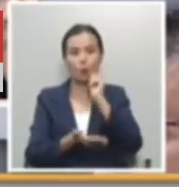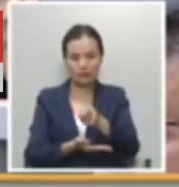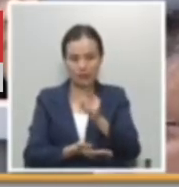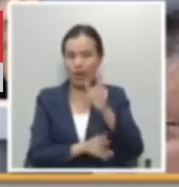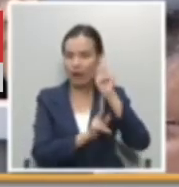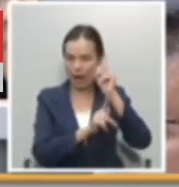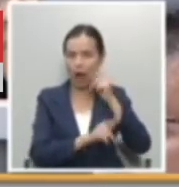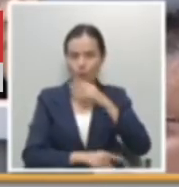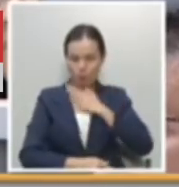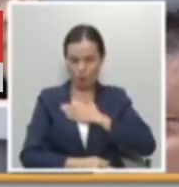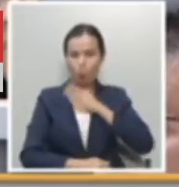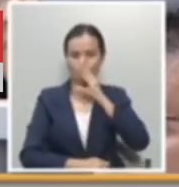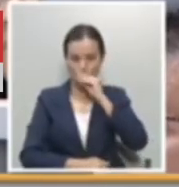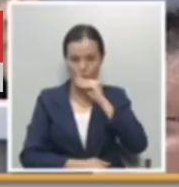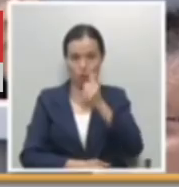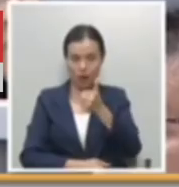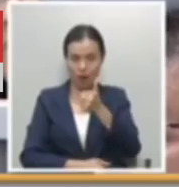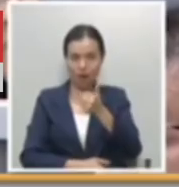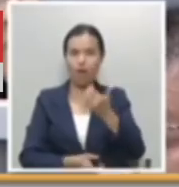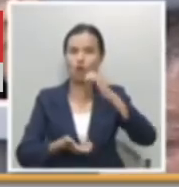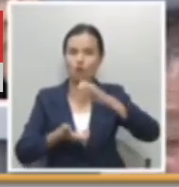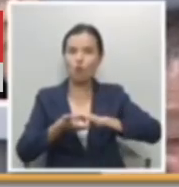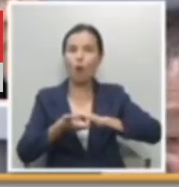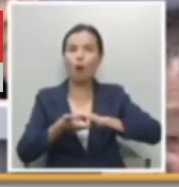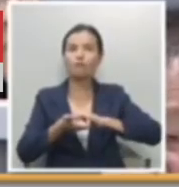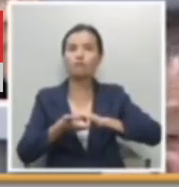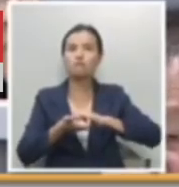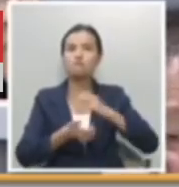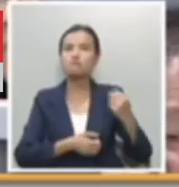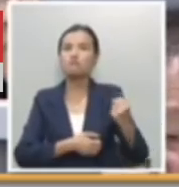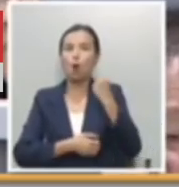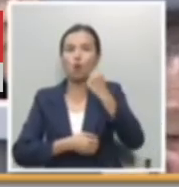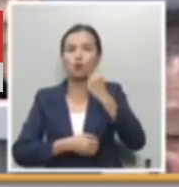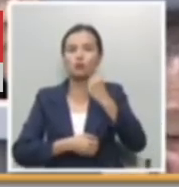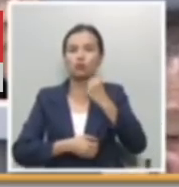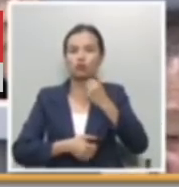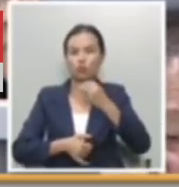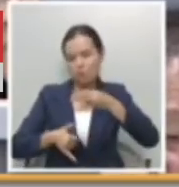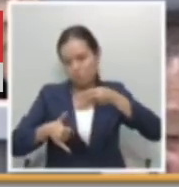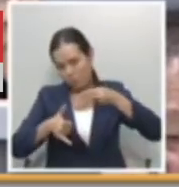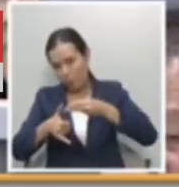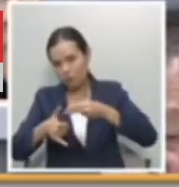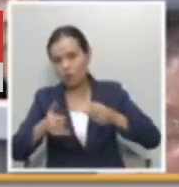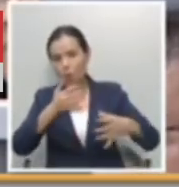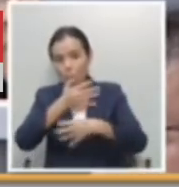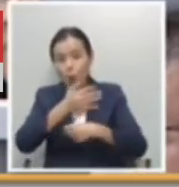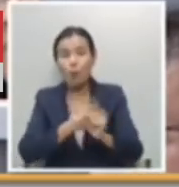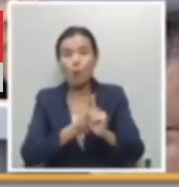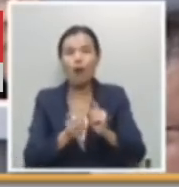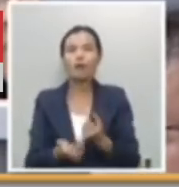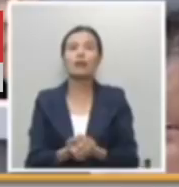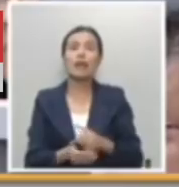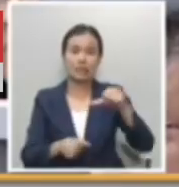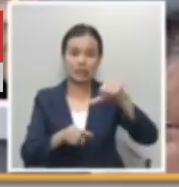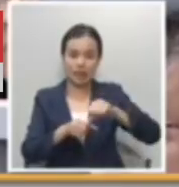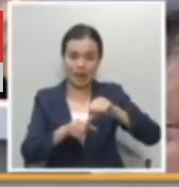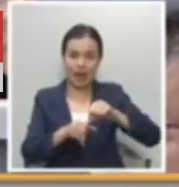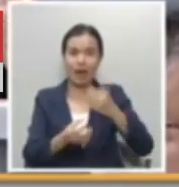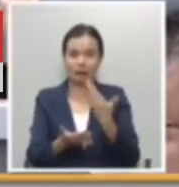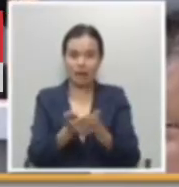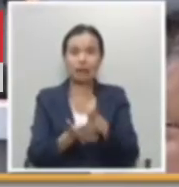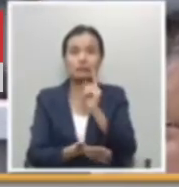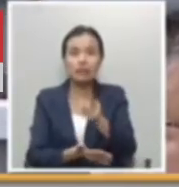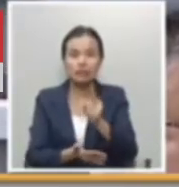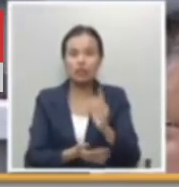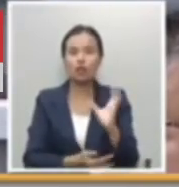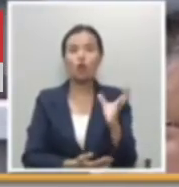ผมพูดได้นะร่วมกับเผด็จการปล้นชาติปล้นประชาชนปล้นยังไงครับราคาก๊าซจริงๆเนี่ยนะฮะดูราค